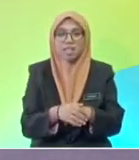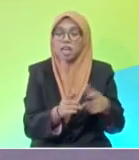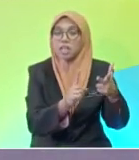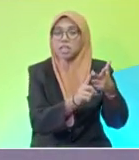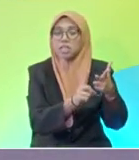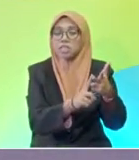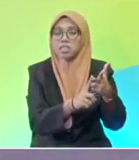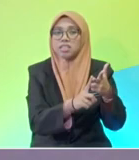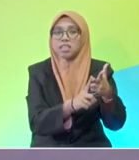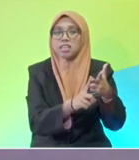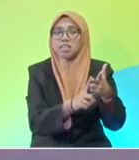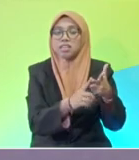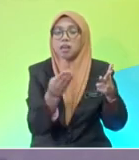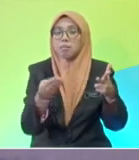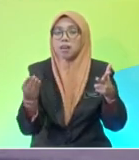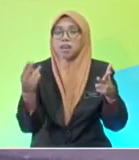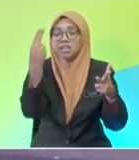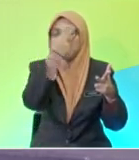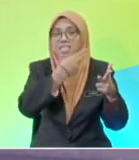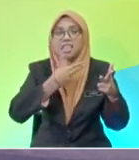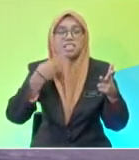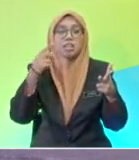ataupun kita main lekat-lekat